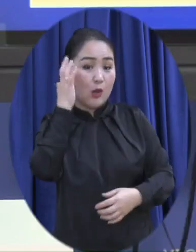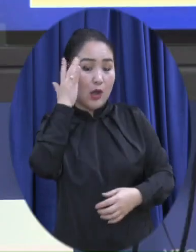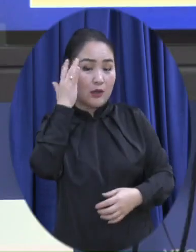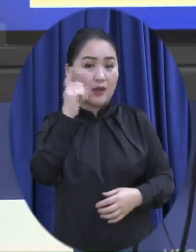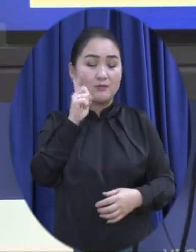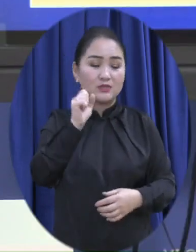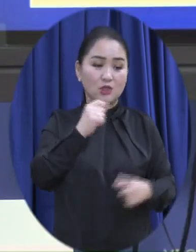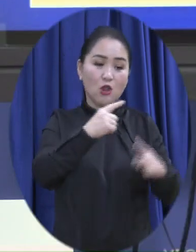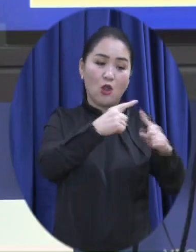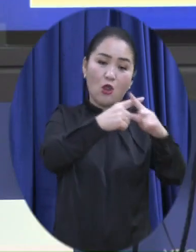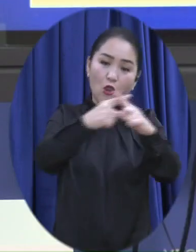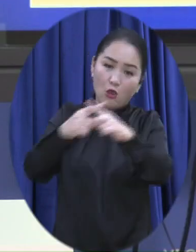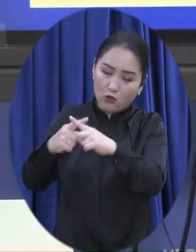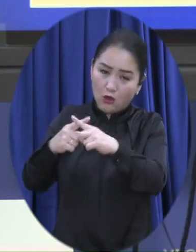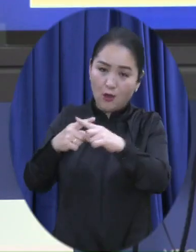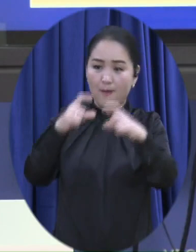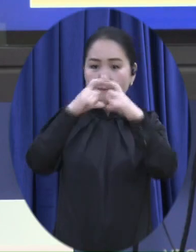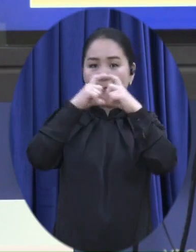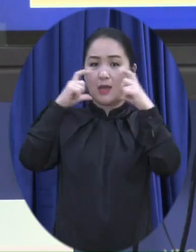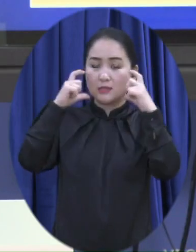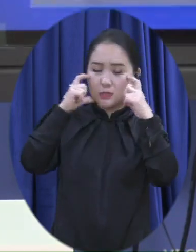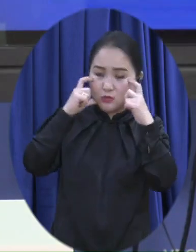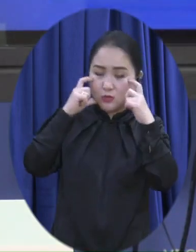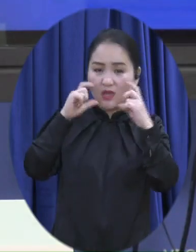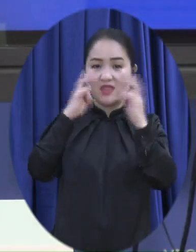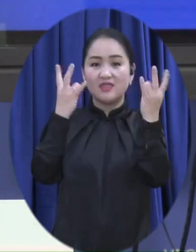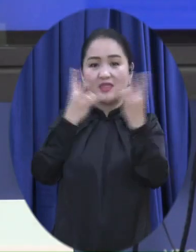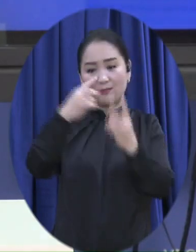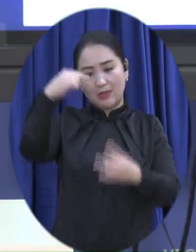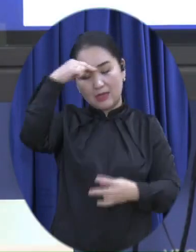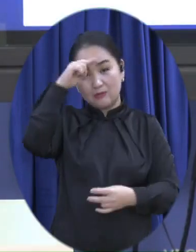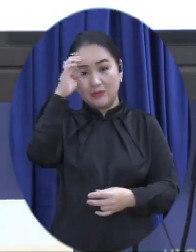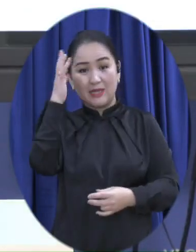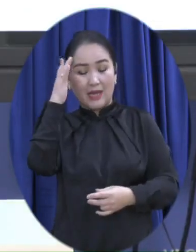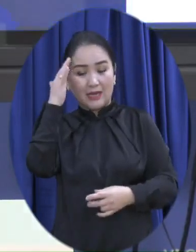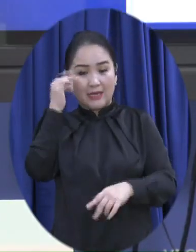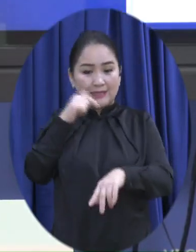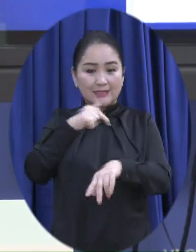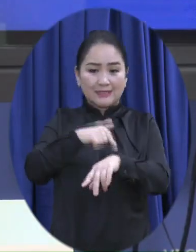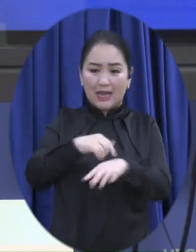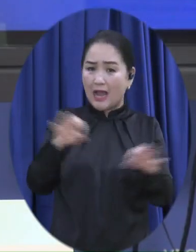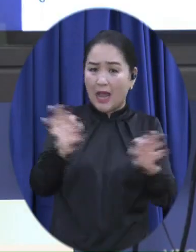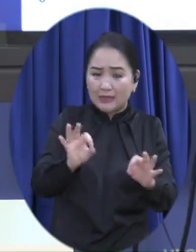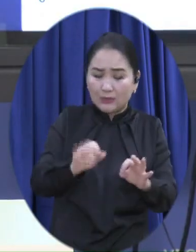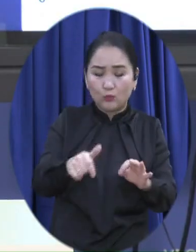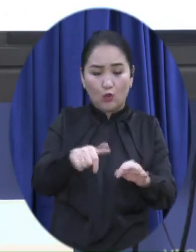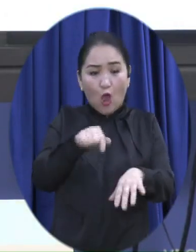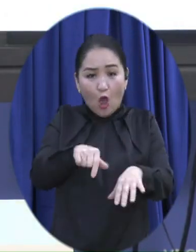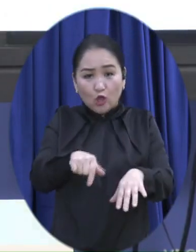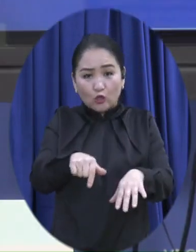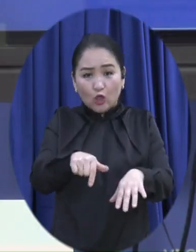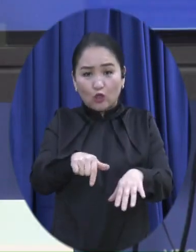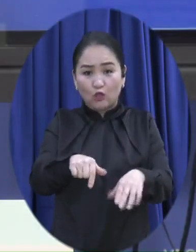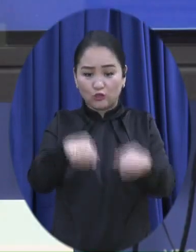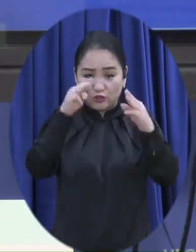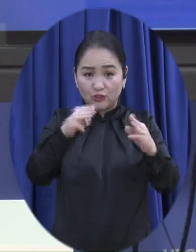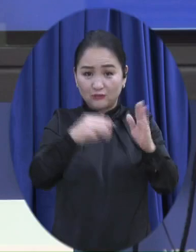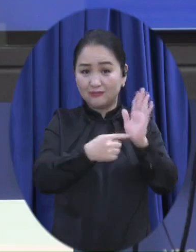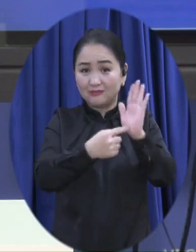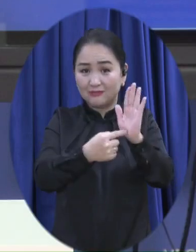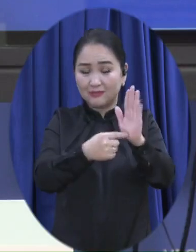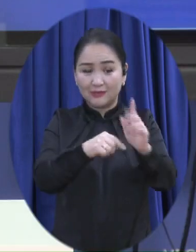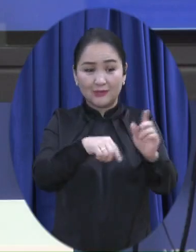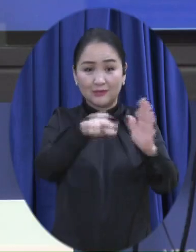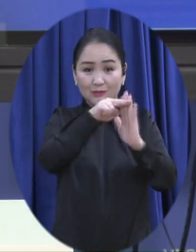хорио, маск зүүх, бусад нийгмийн эрүүл мэндийн арга хэмжээг цаг алдалгүй авч хэрэгжүүлсээр олон улсын жишг болвол тархах эрсдлийг